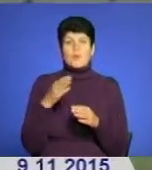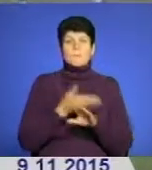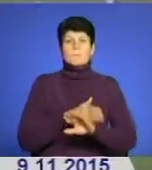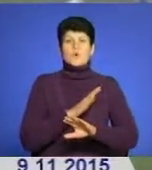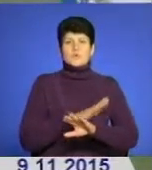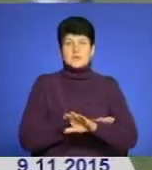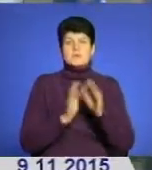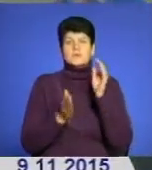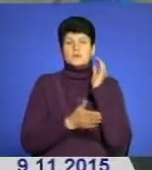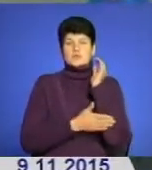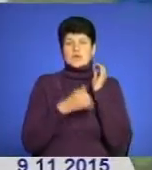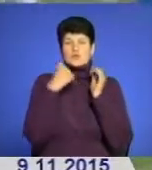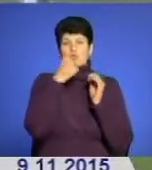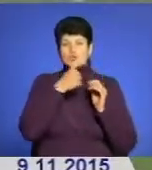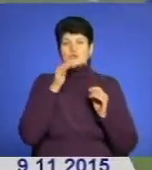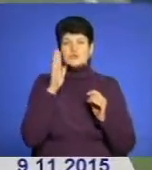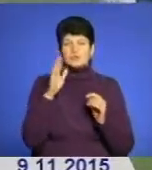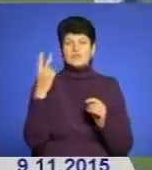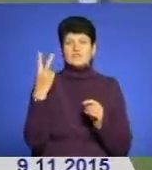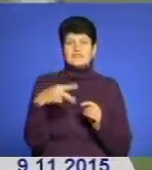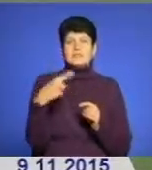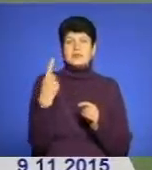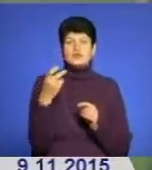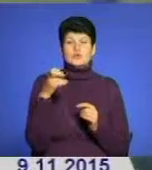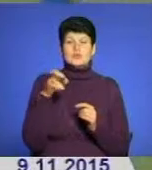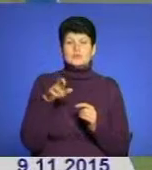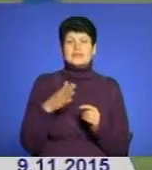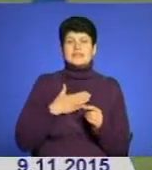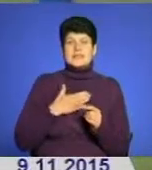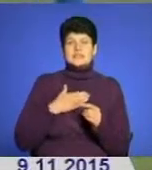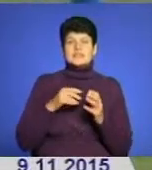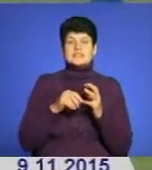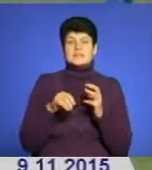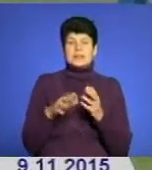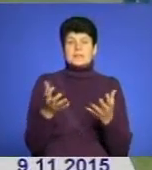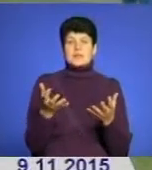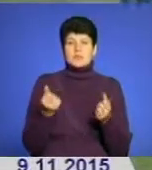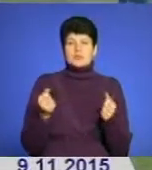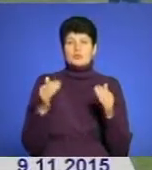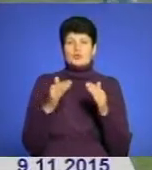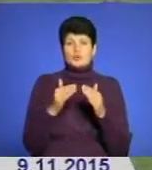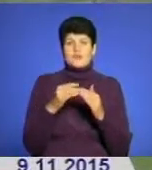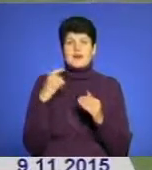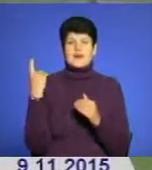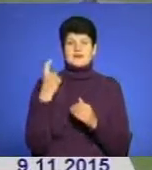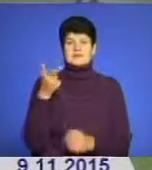останньому у цьому році турі, який відбудеться 21 листопада, наші земляки прийматимуть удома харківський «Геліос».